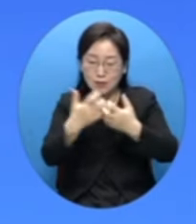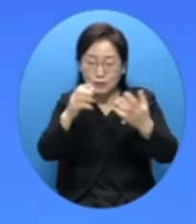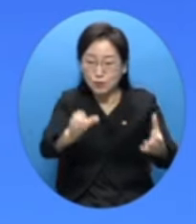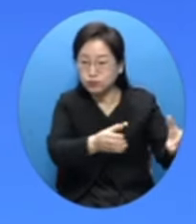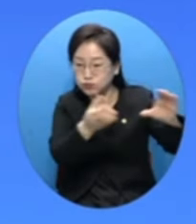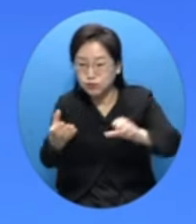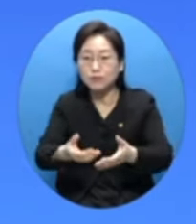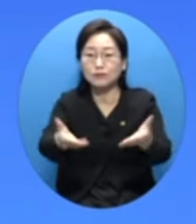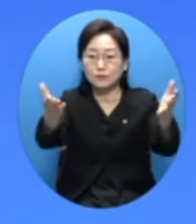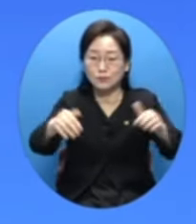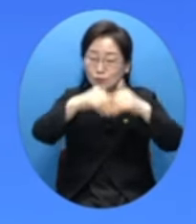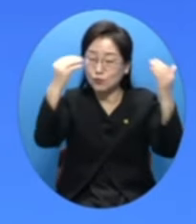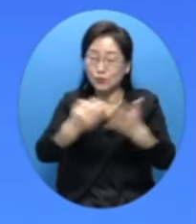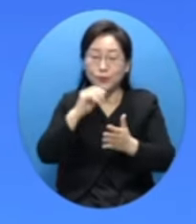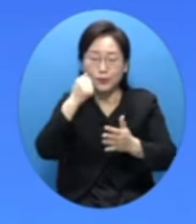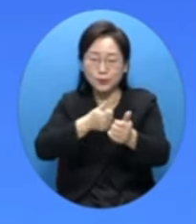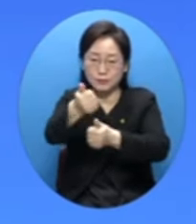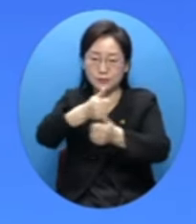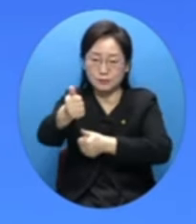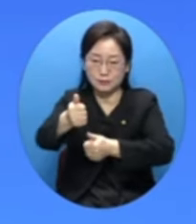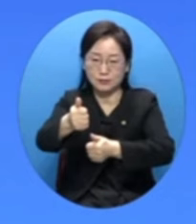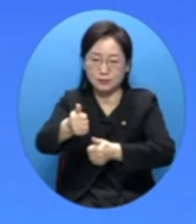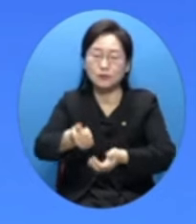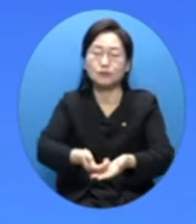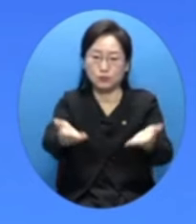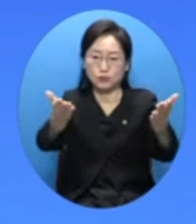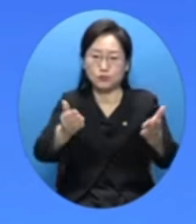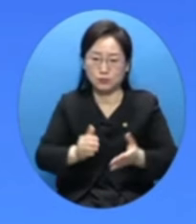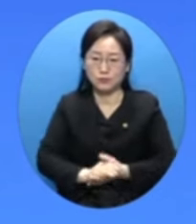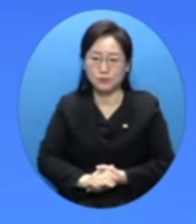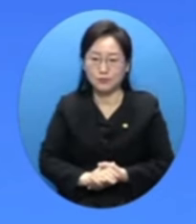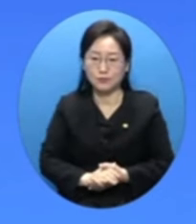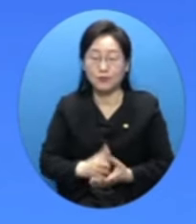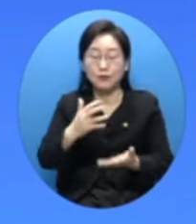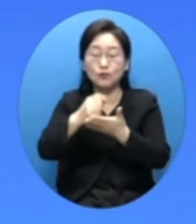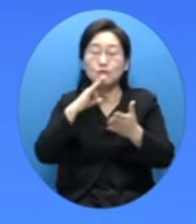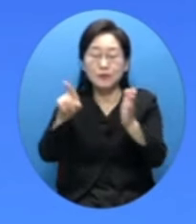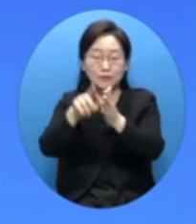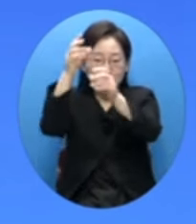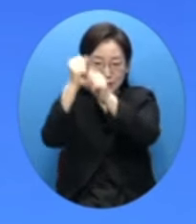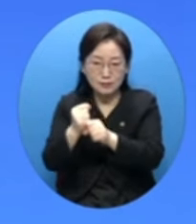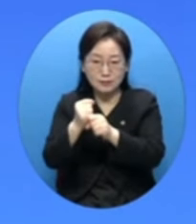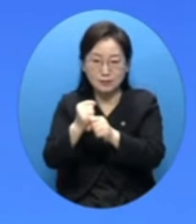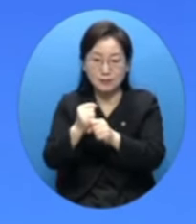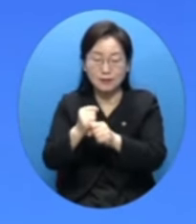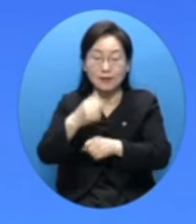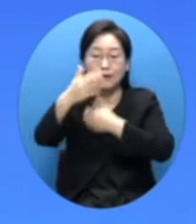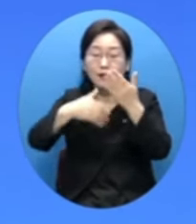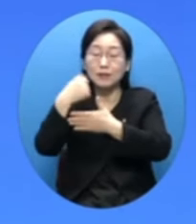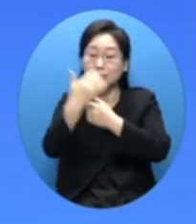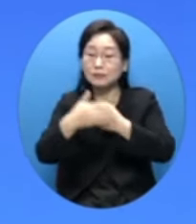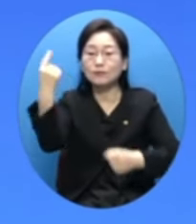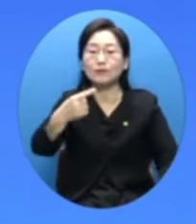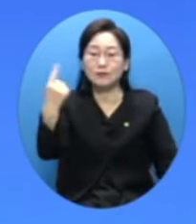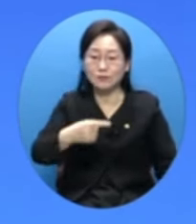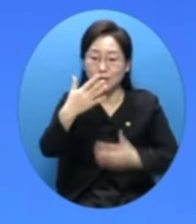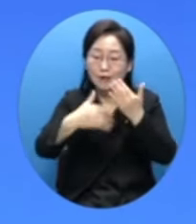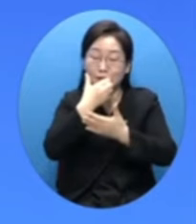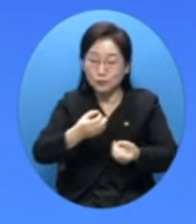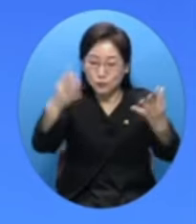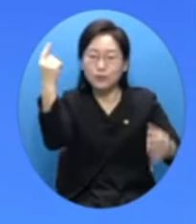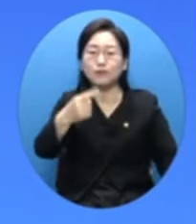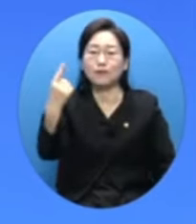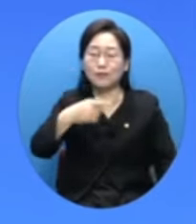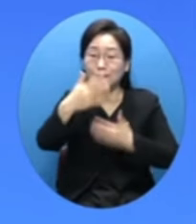부어주셔서 모든 어려움을 이길 수 있게 만들어 주시는 것입니다. 주님만 믿고 의지하고 나가면 하나님의 은혜가 임합니다. 하나님의 축복이